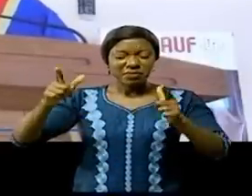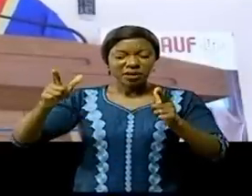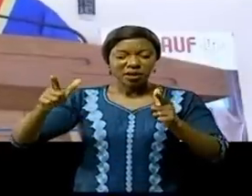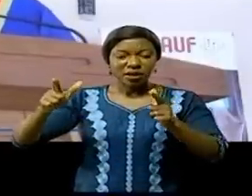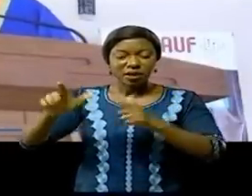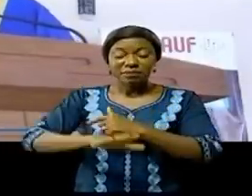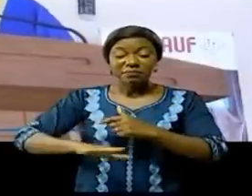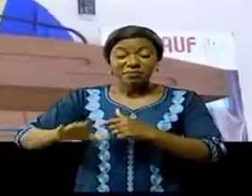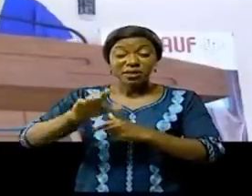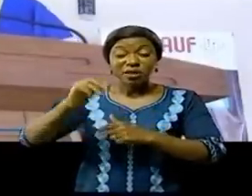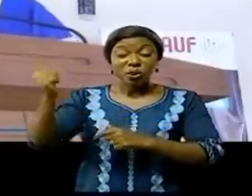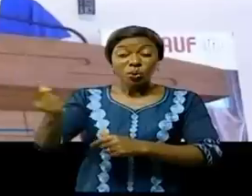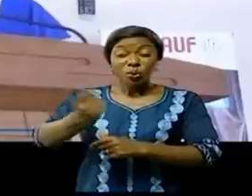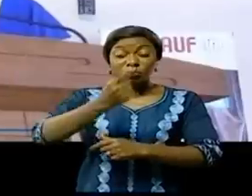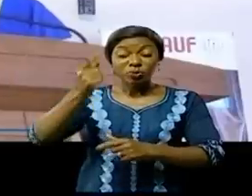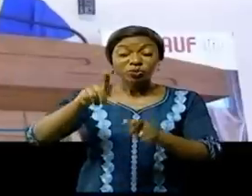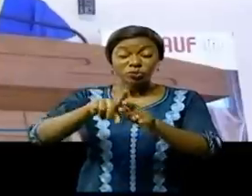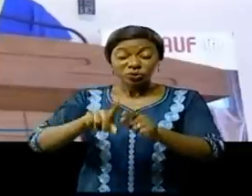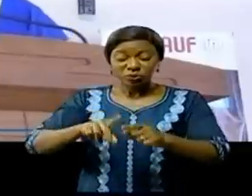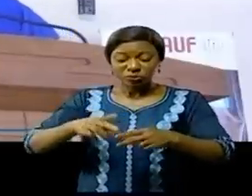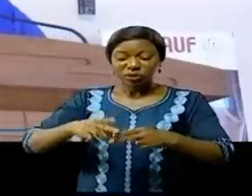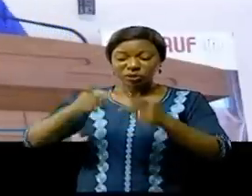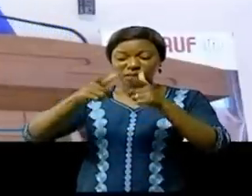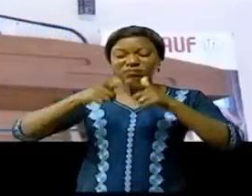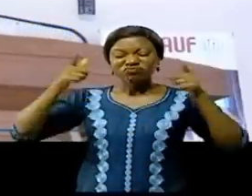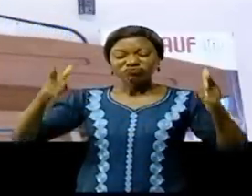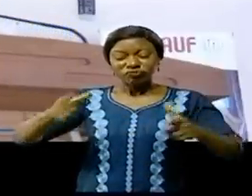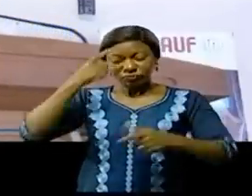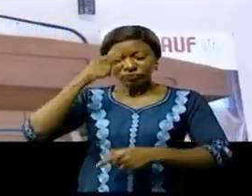c'est encore plus valorisant pour moi. Merci.